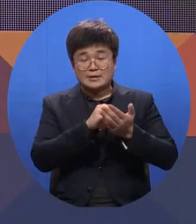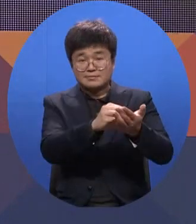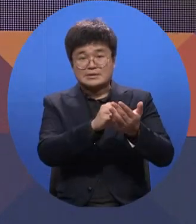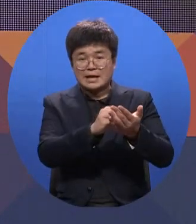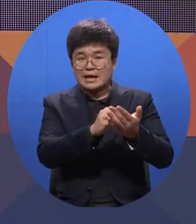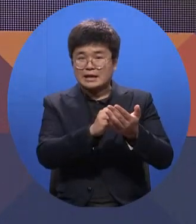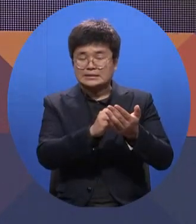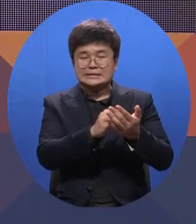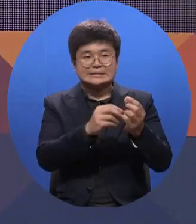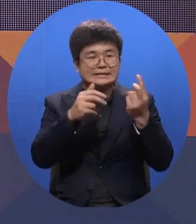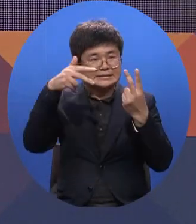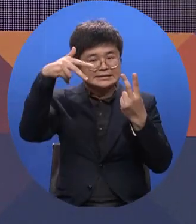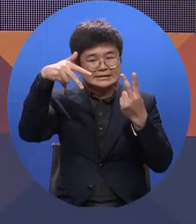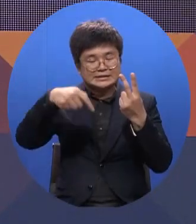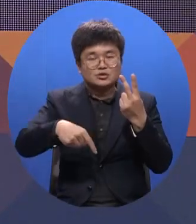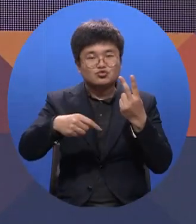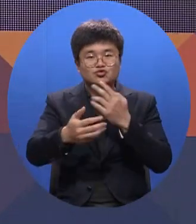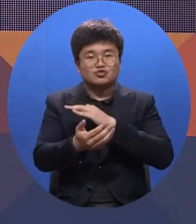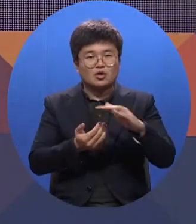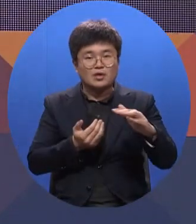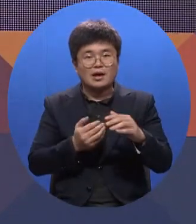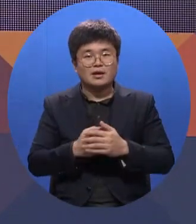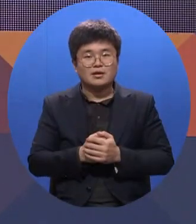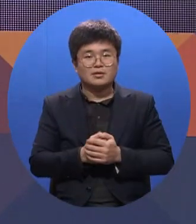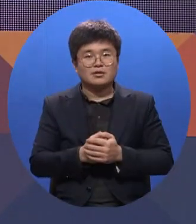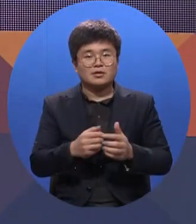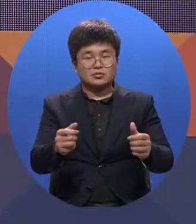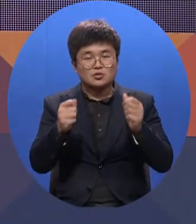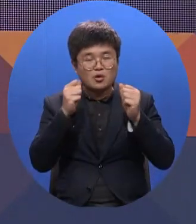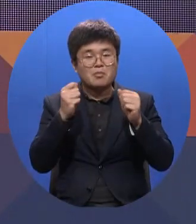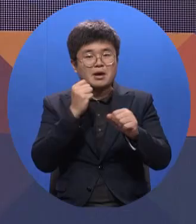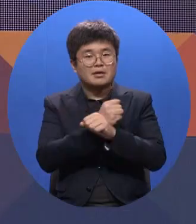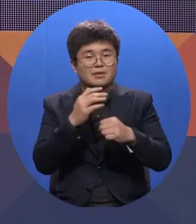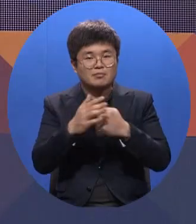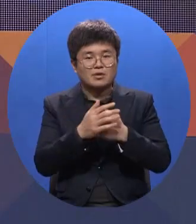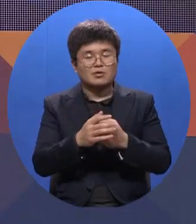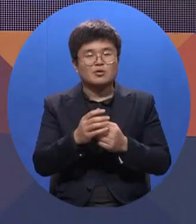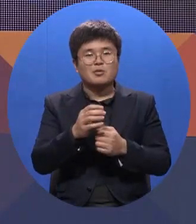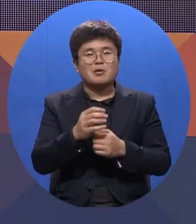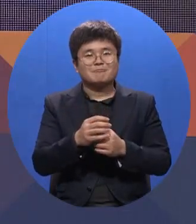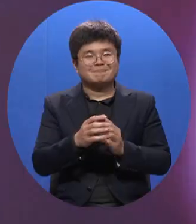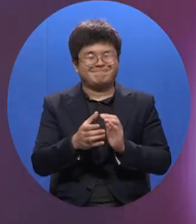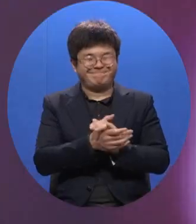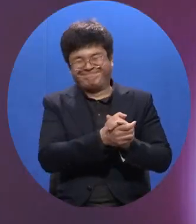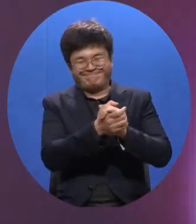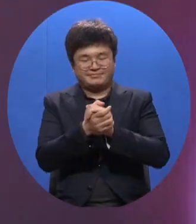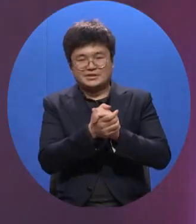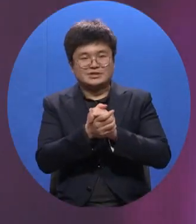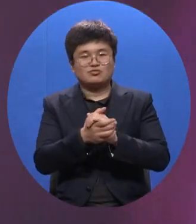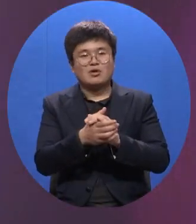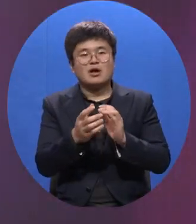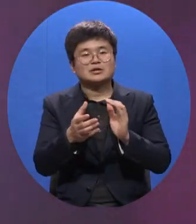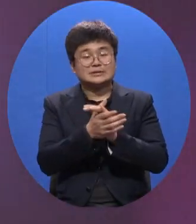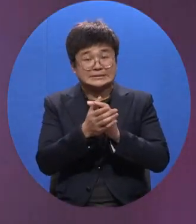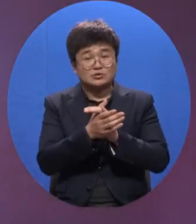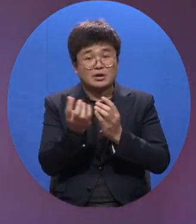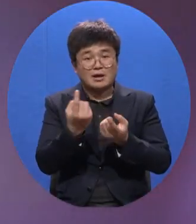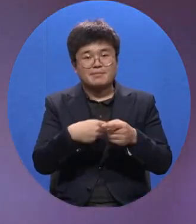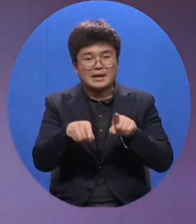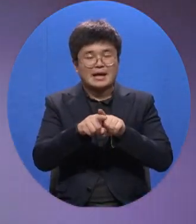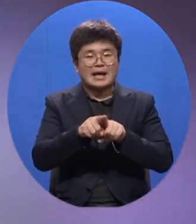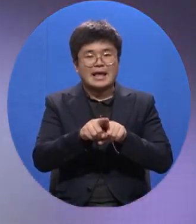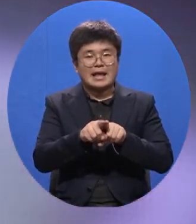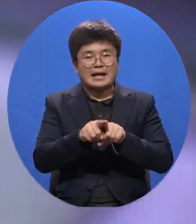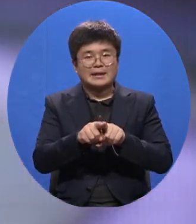전에 저번 저 이제 졸업해 됐으니까 매 스트랜드 j 친한 친구 5명이 라 캠핑카 다방 같이 다